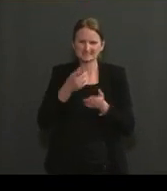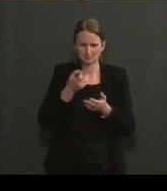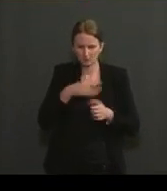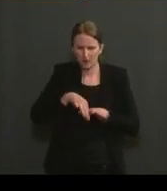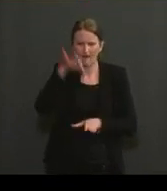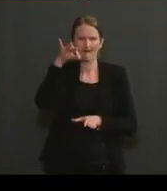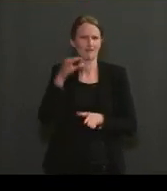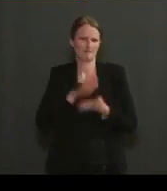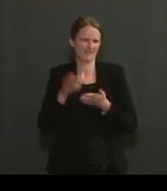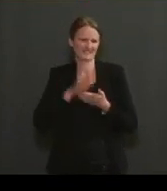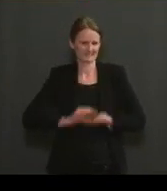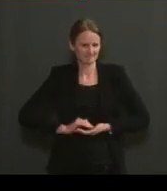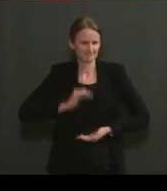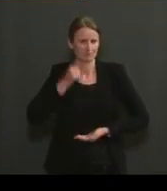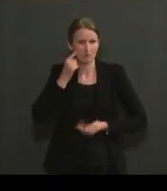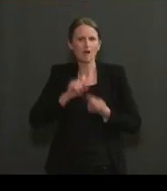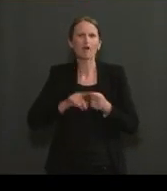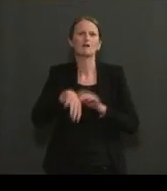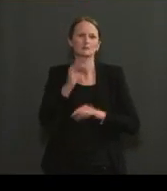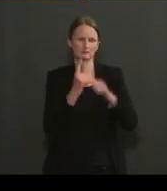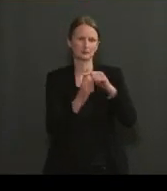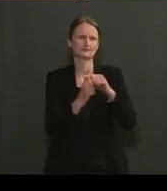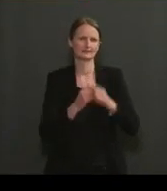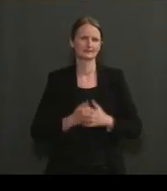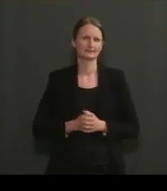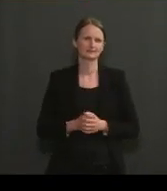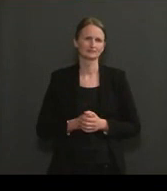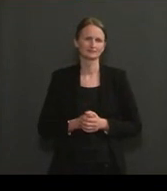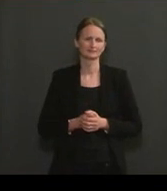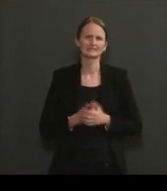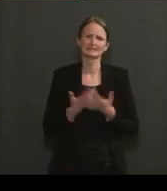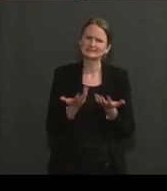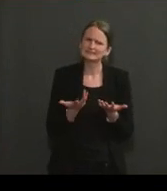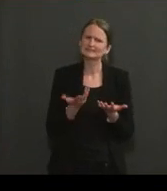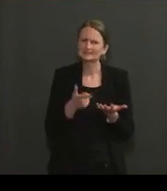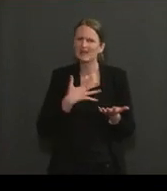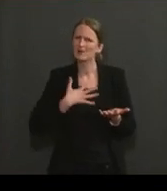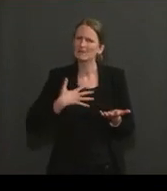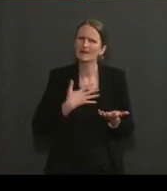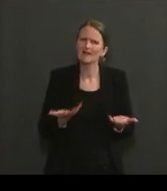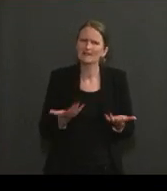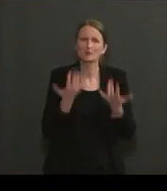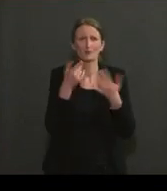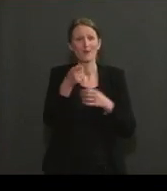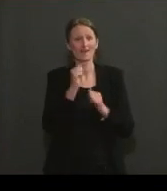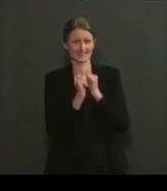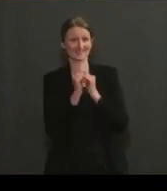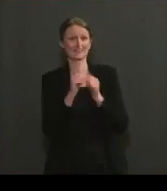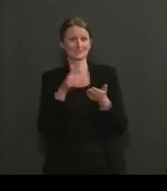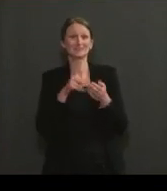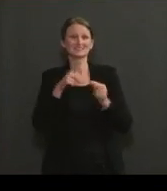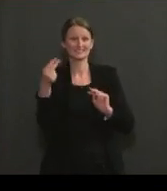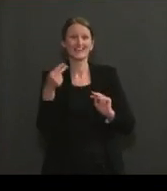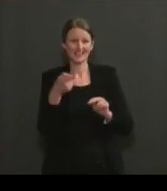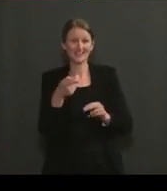C'est embêtant parce qu'effectivement, ça vous donne un faux sentiment de sécurité. Vous avez l'impression de ne pas avoir de microbe puisque le test est négatif, alors que le